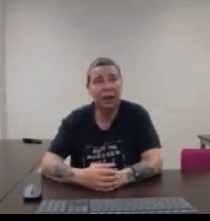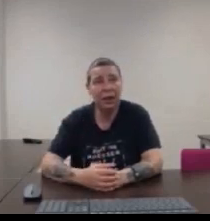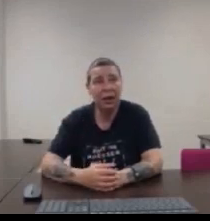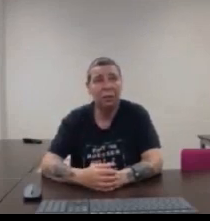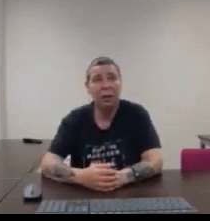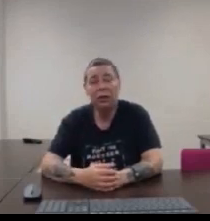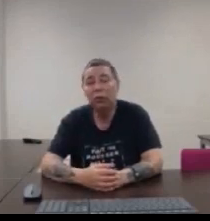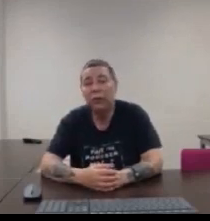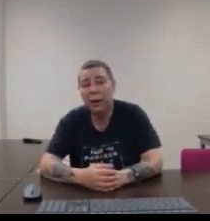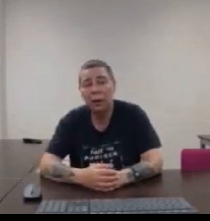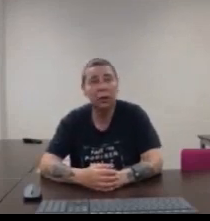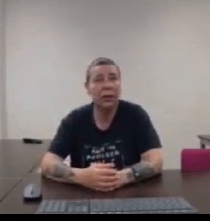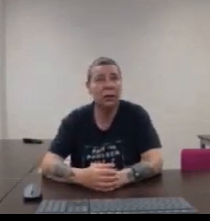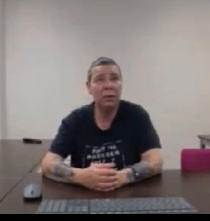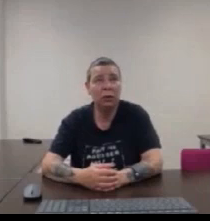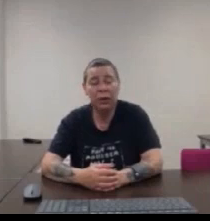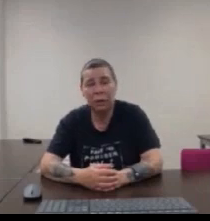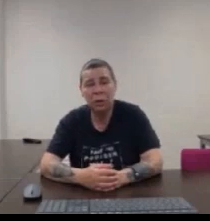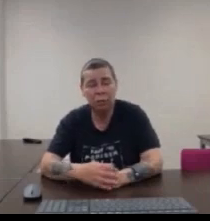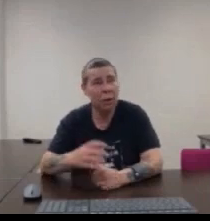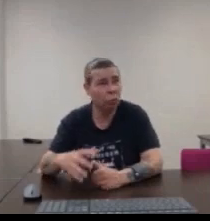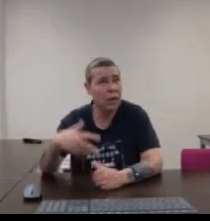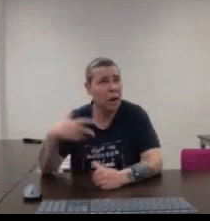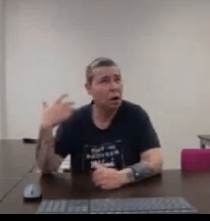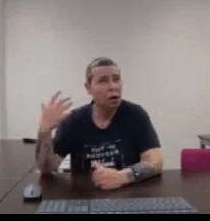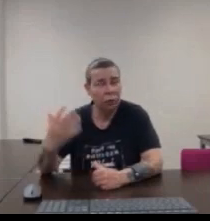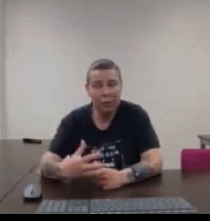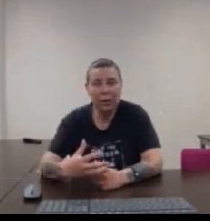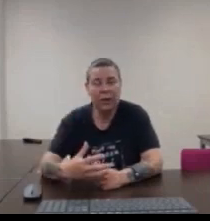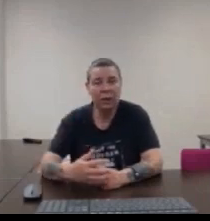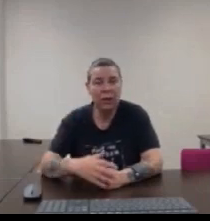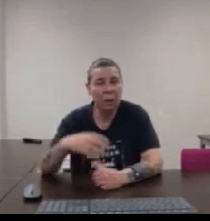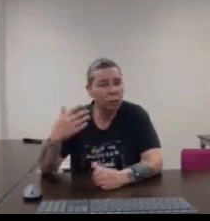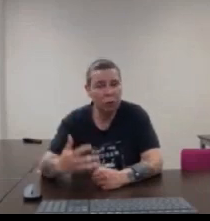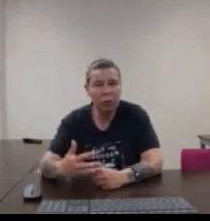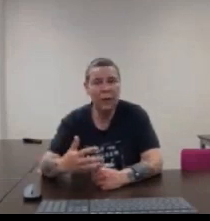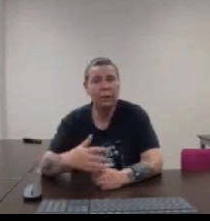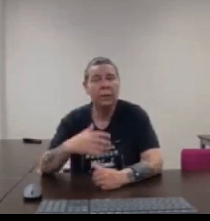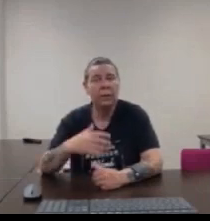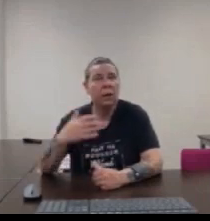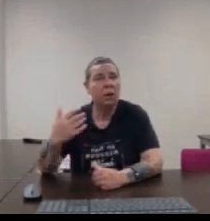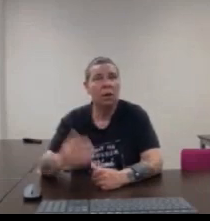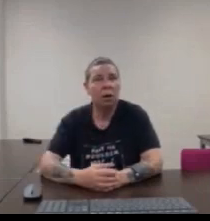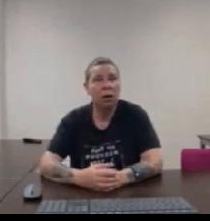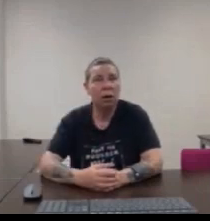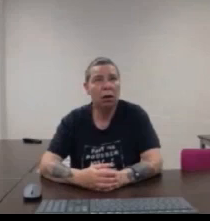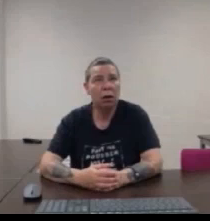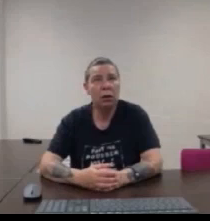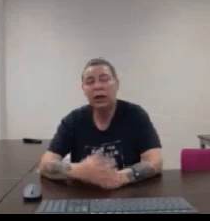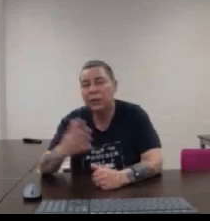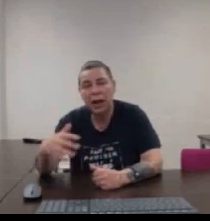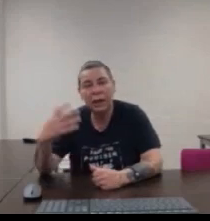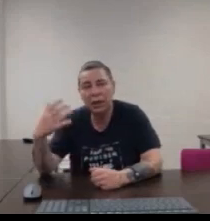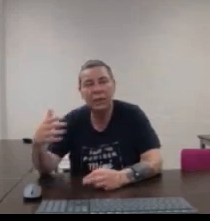à se déplacer, même si on fait pas 10 km toutes les 5 minutes, mais en tout cas se déplacer régulièrement, se lever,